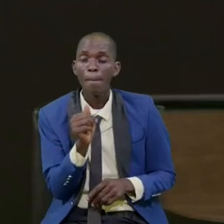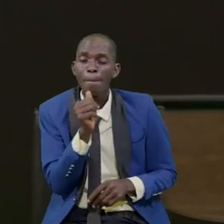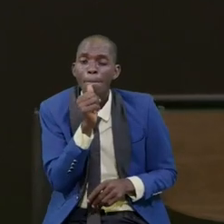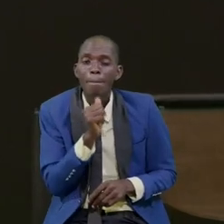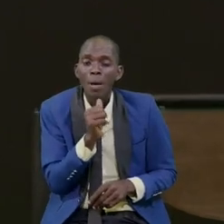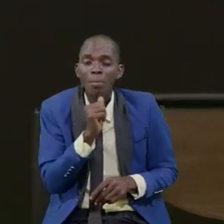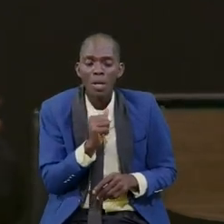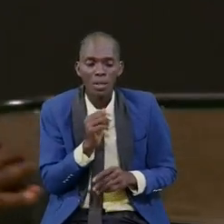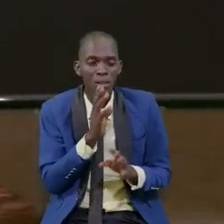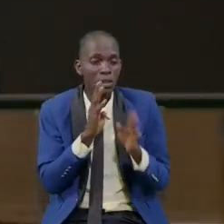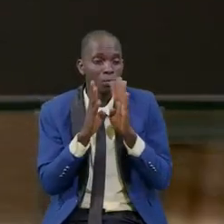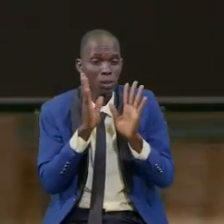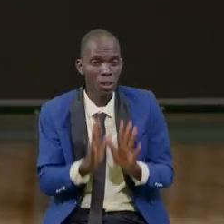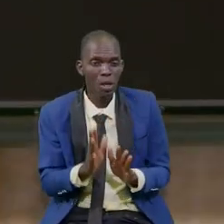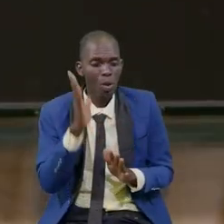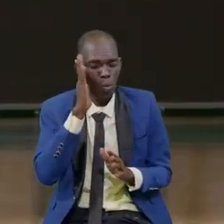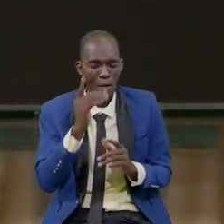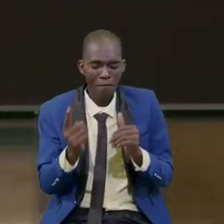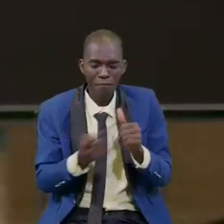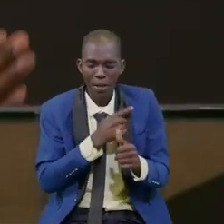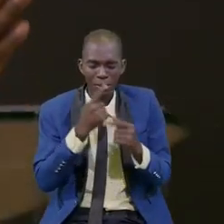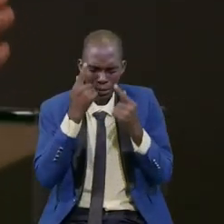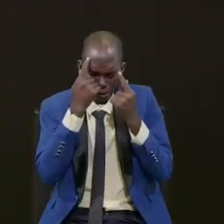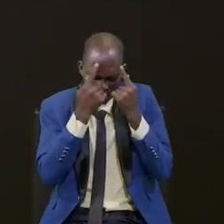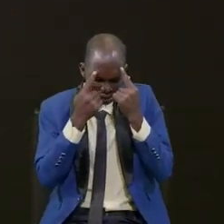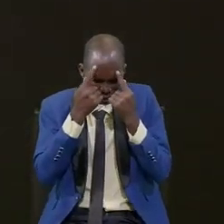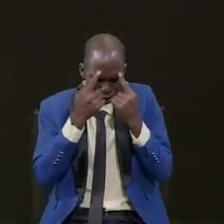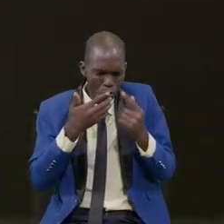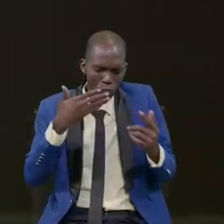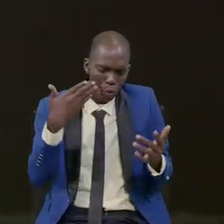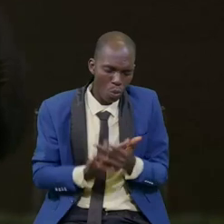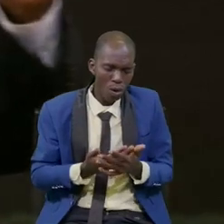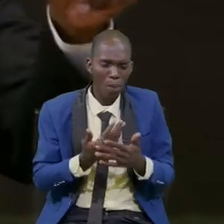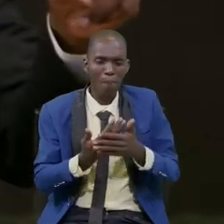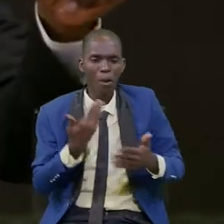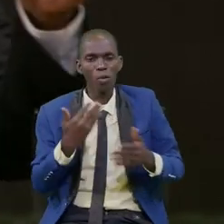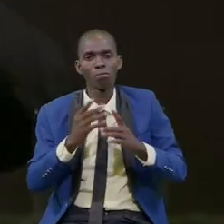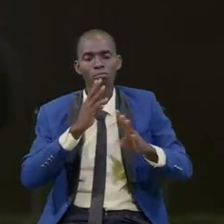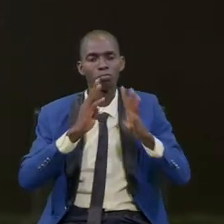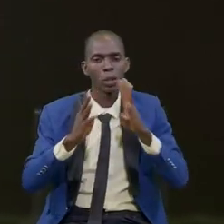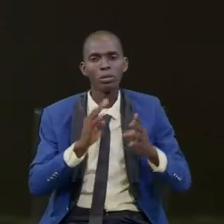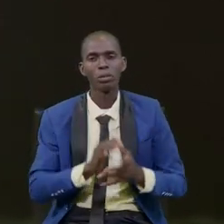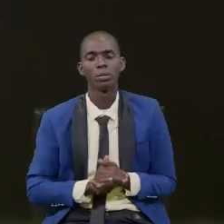parleur ou un orateur privé. Alors, dois regarder avant de